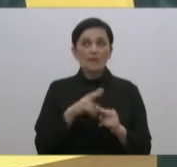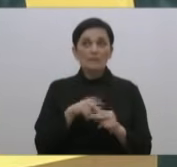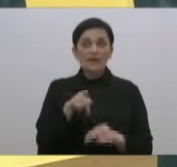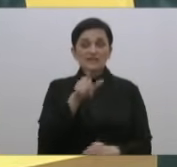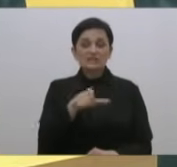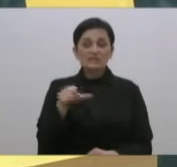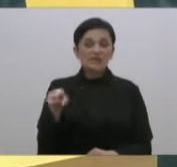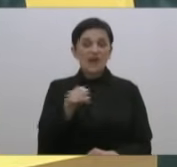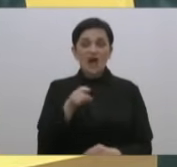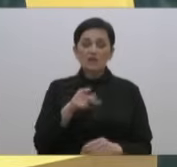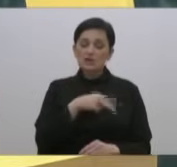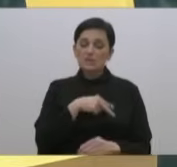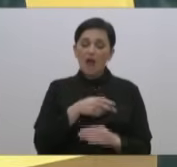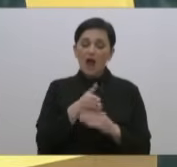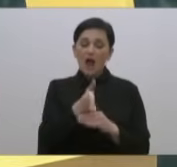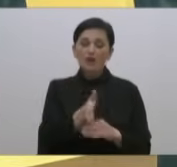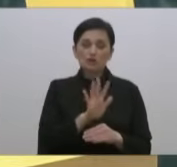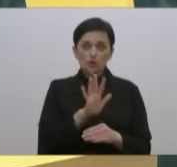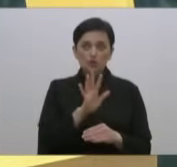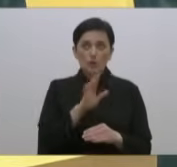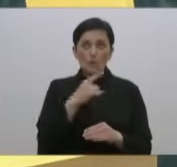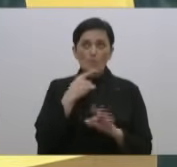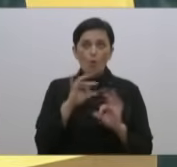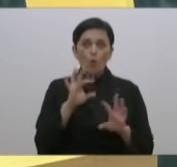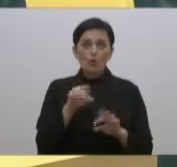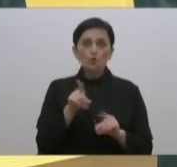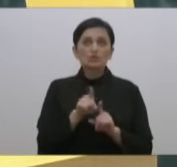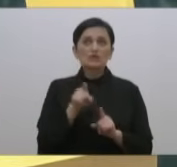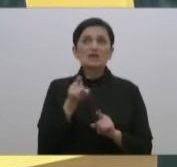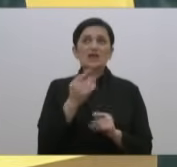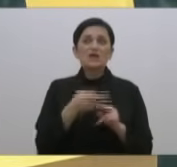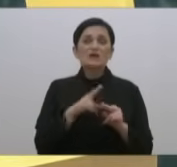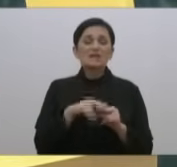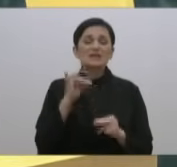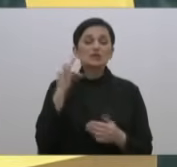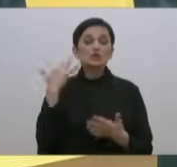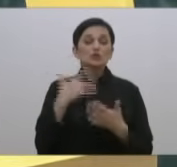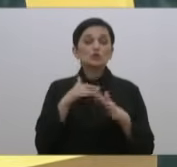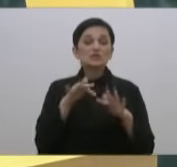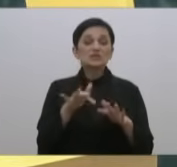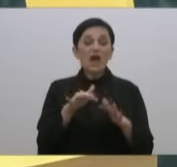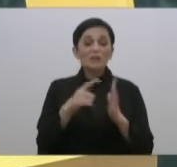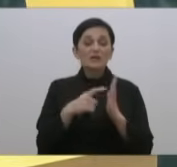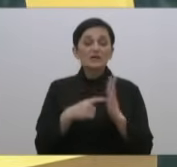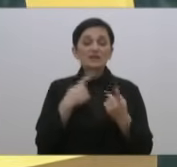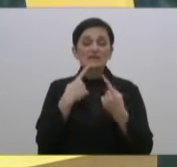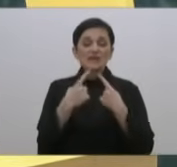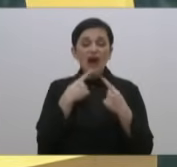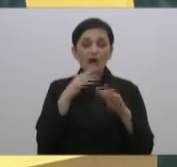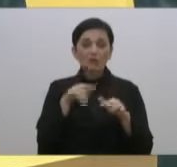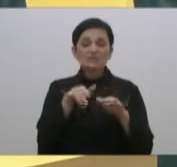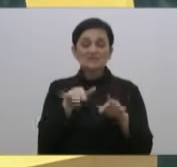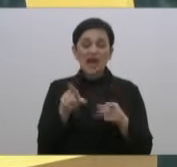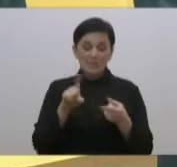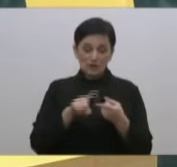ხალხი არ შემოვიდა პარლამენტში, მოგეხსენებათ მაშინ, არც იკადრეს ამ ისტორიული საქმის განხილვის დროს, თუნდაც ამ